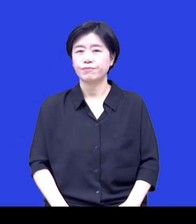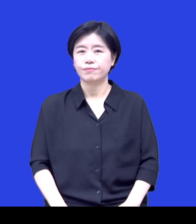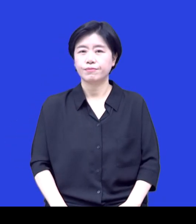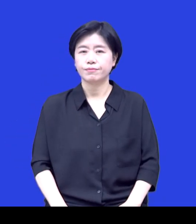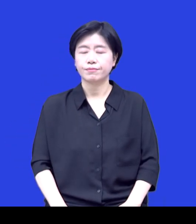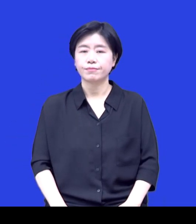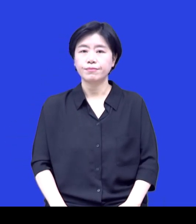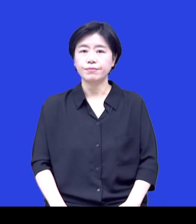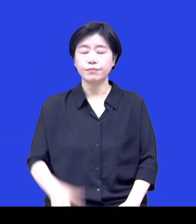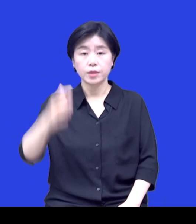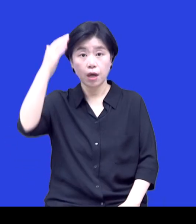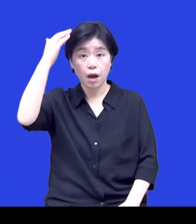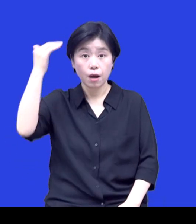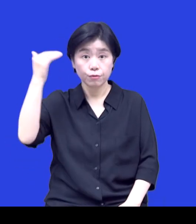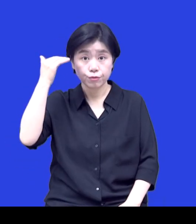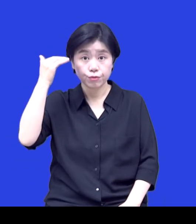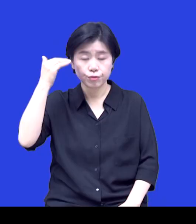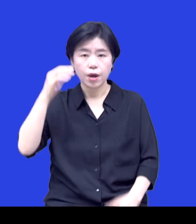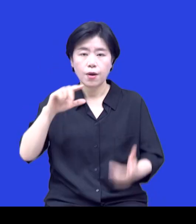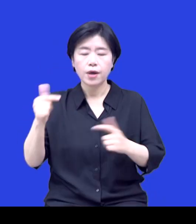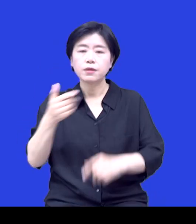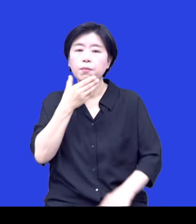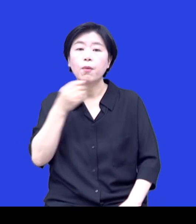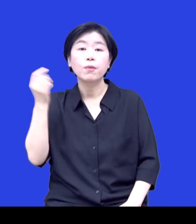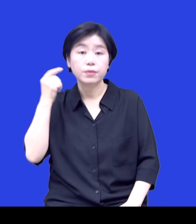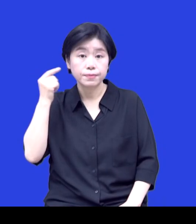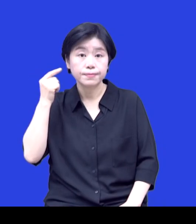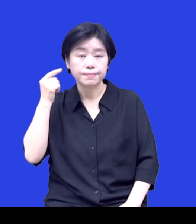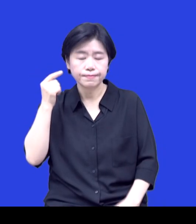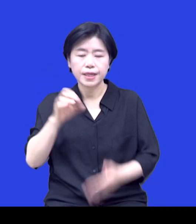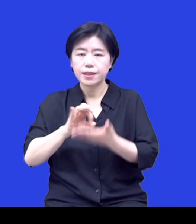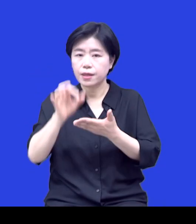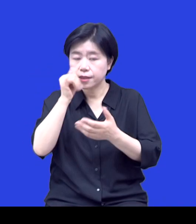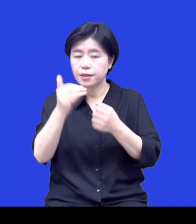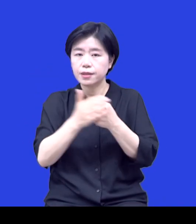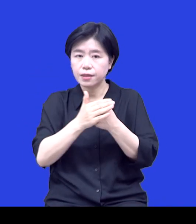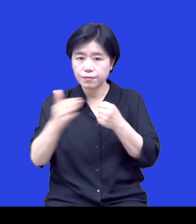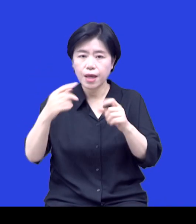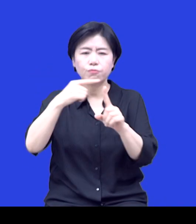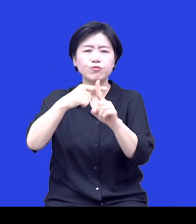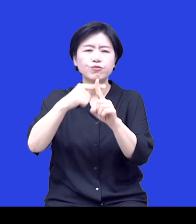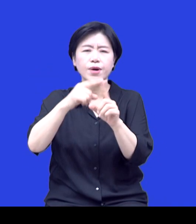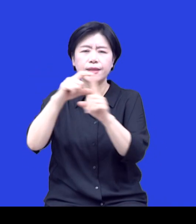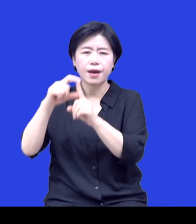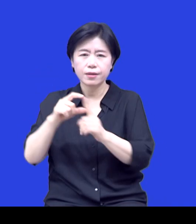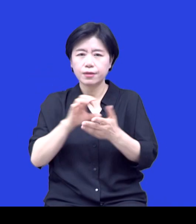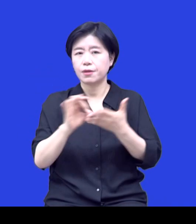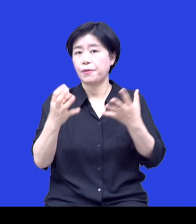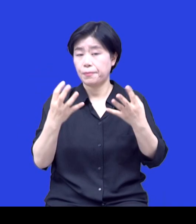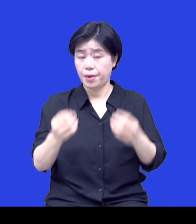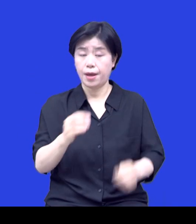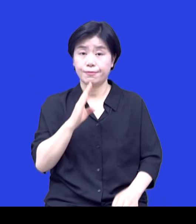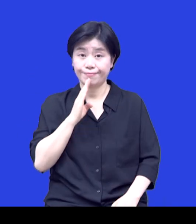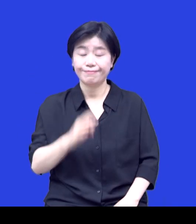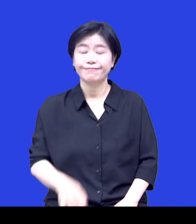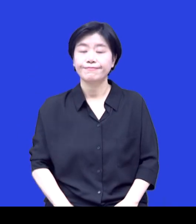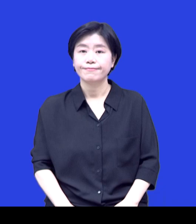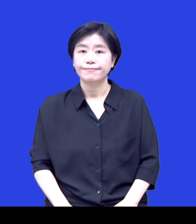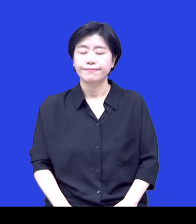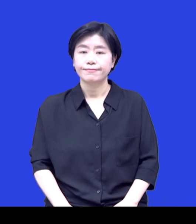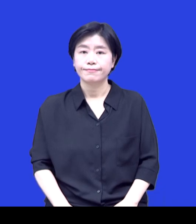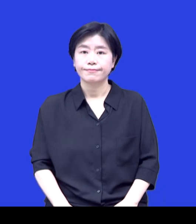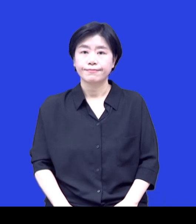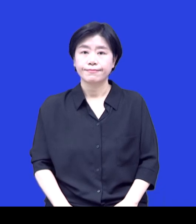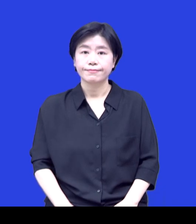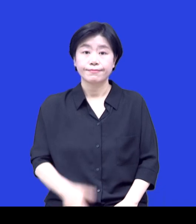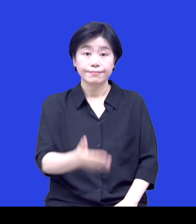맞습니다. 그게 정말 진정한 복음이죠. 네. 그러니까 우리가 늘 언어 속에 누군가를 축복하고 맞아. 복되게 하고 이걸 입에 달고 살아야 될 것 같아요. 근데 목사님